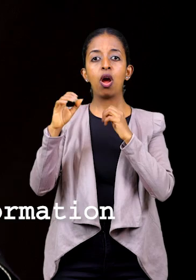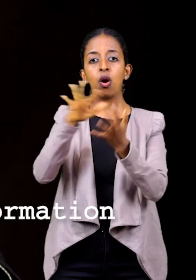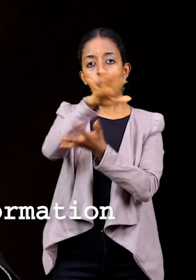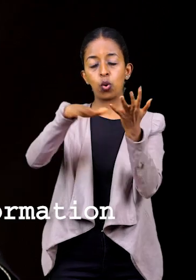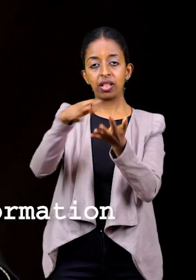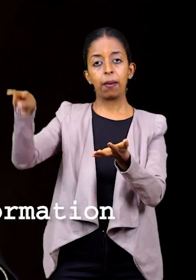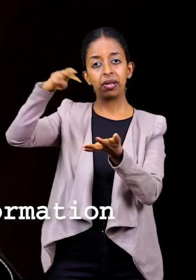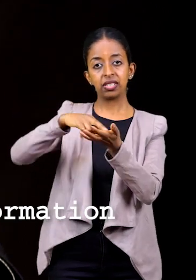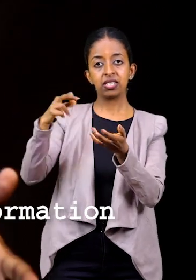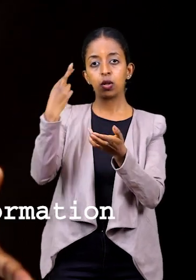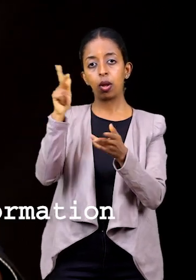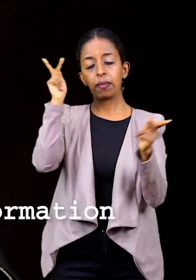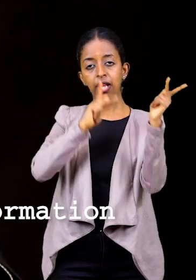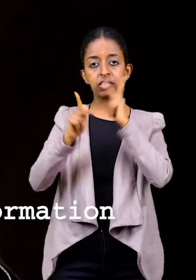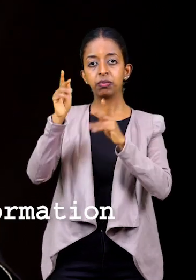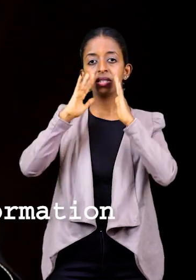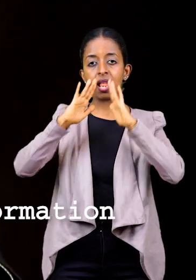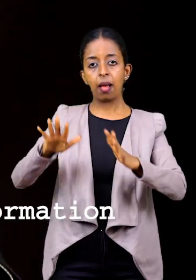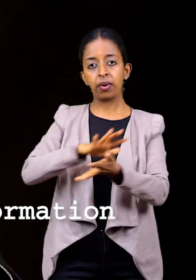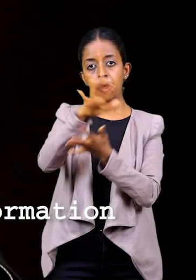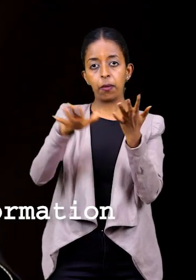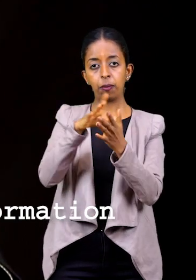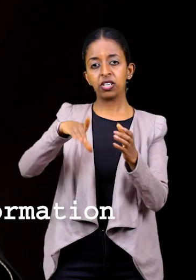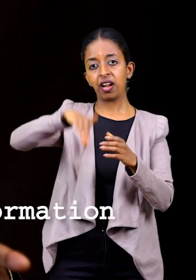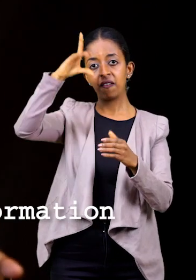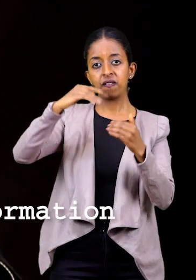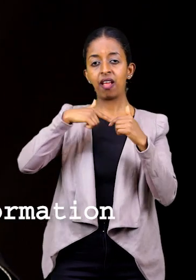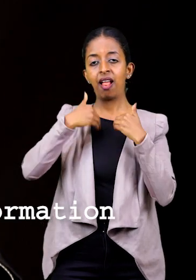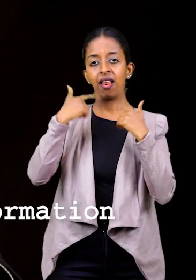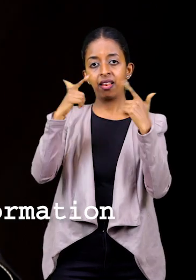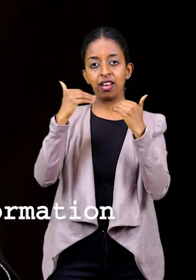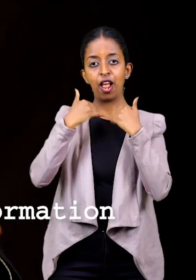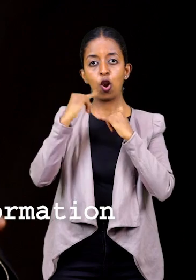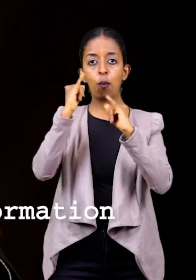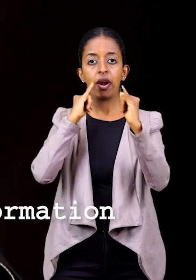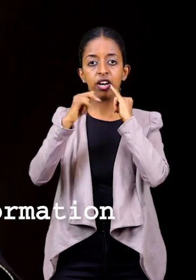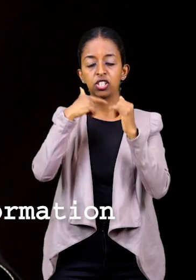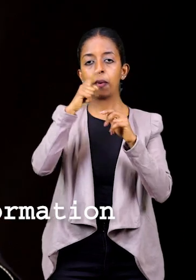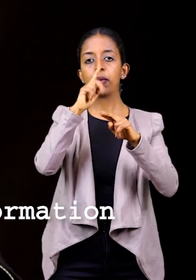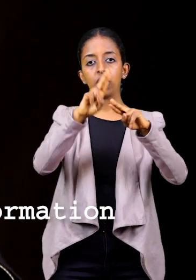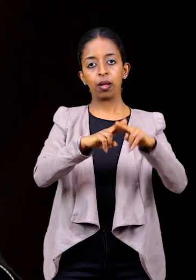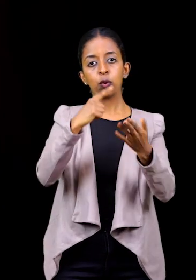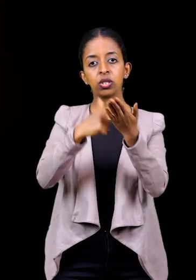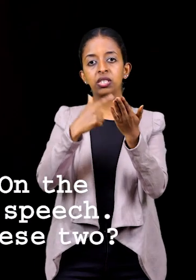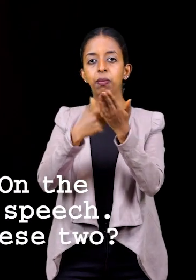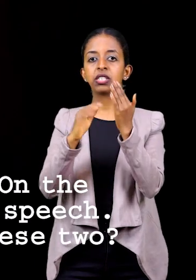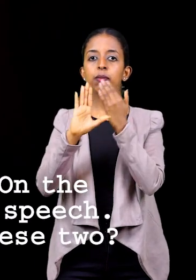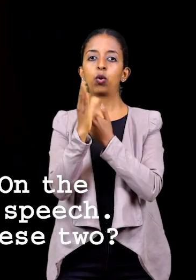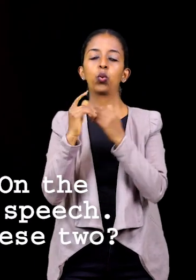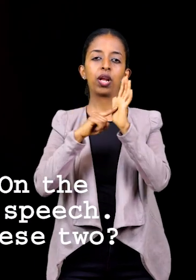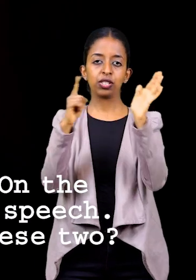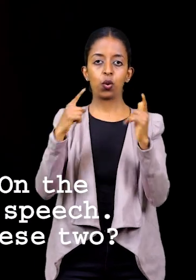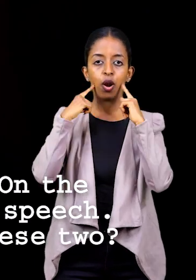uummataa jeequuf ragaa carraa olaanaa qabu jedhamee taa'e. Kanaaf labsichi bifa kanaan ibsa. Gama